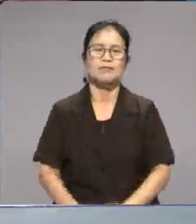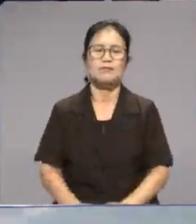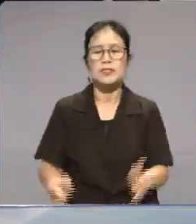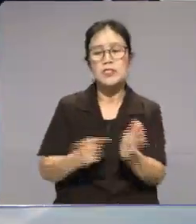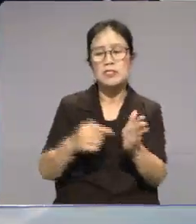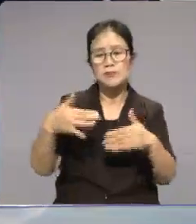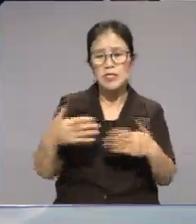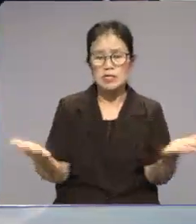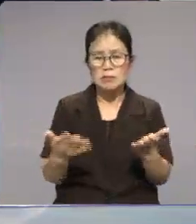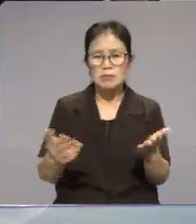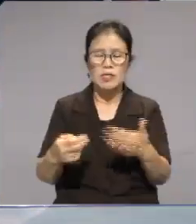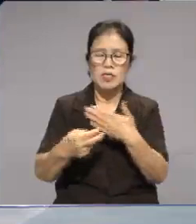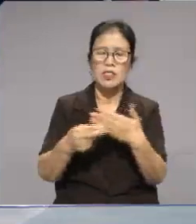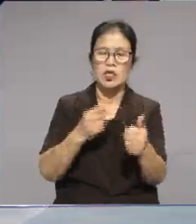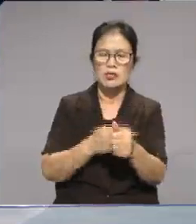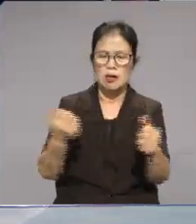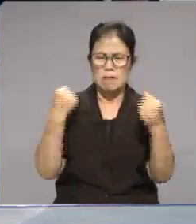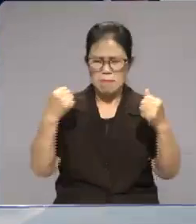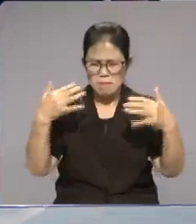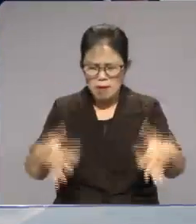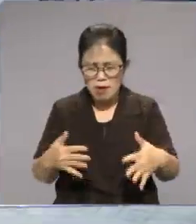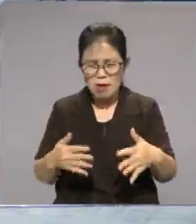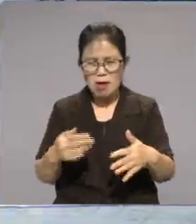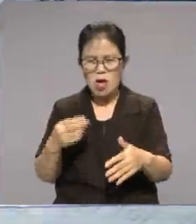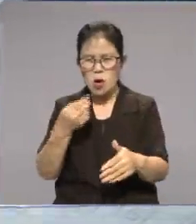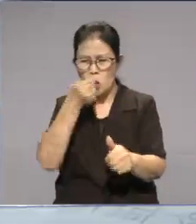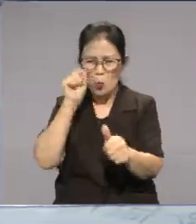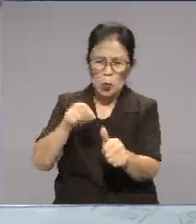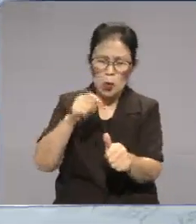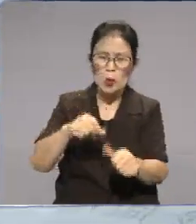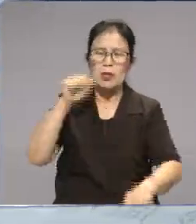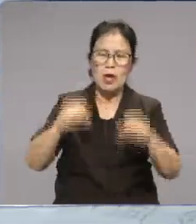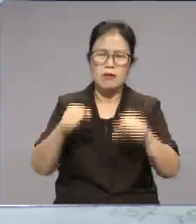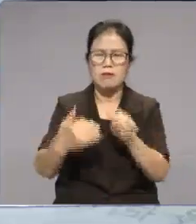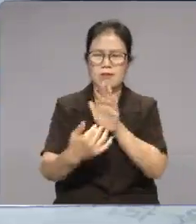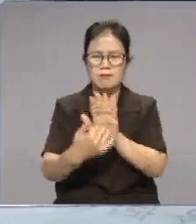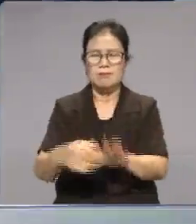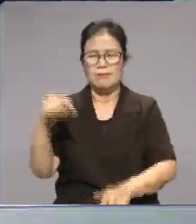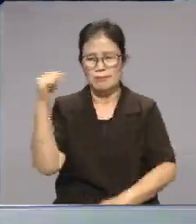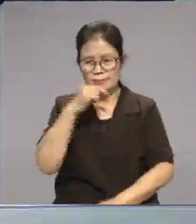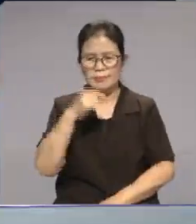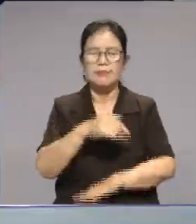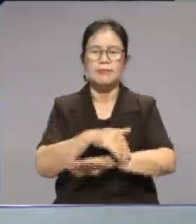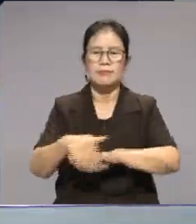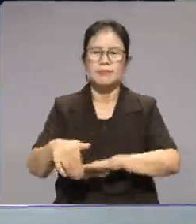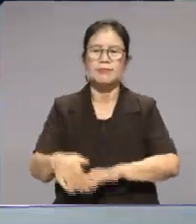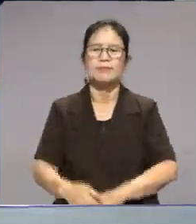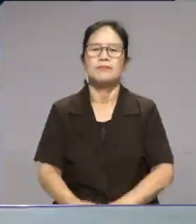응급실 근무 의료진의 사기를 건는 모욕 행위에는 엄정 대응할 방침입니다 이상호